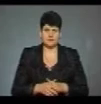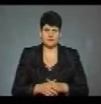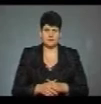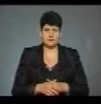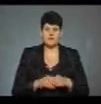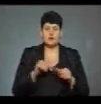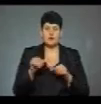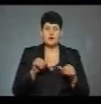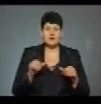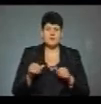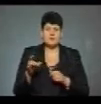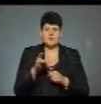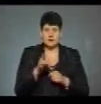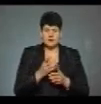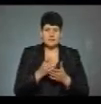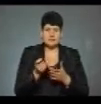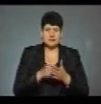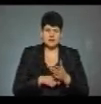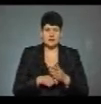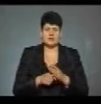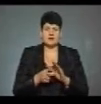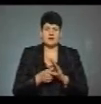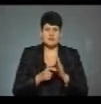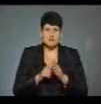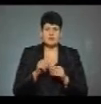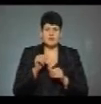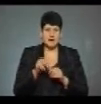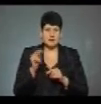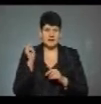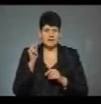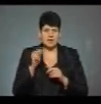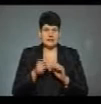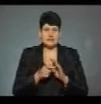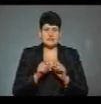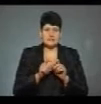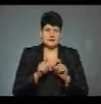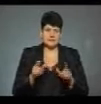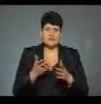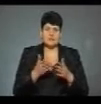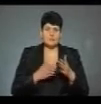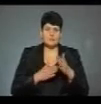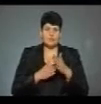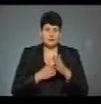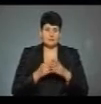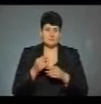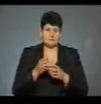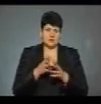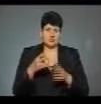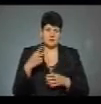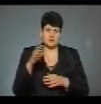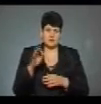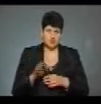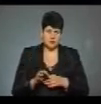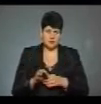деяких районах закриті окремі класи в окремих навчальних закладах, де епідеміологічний поріг подоланий більше